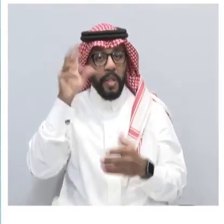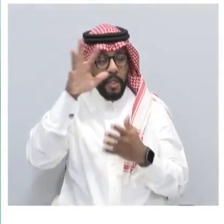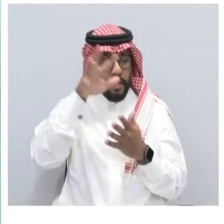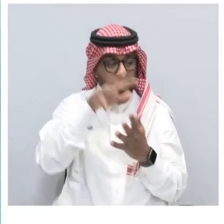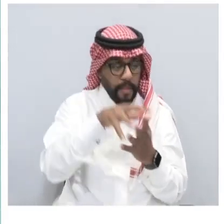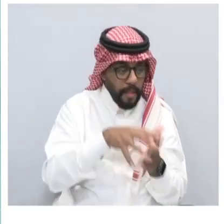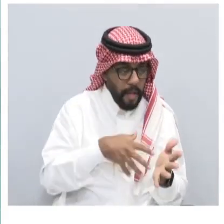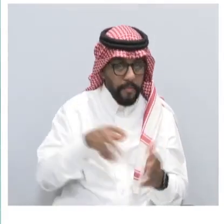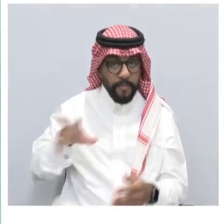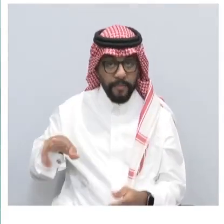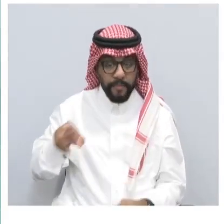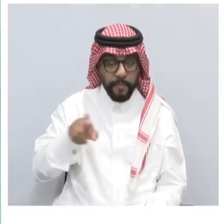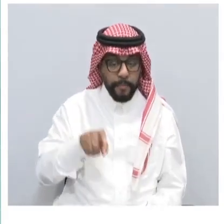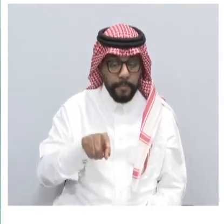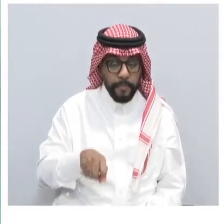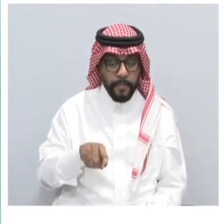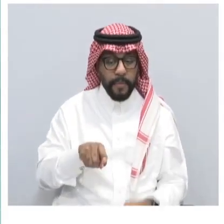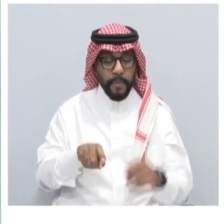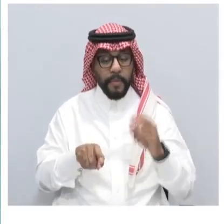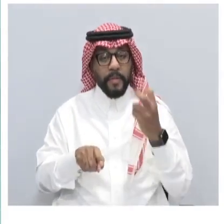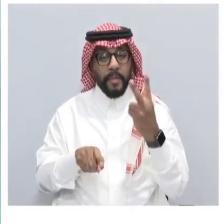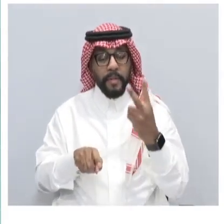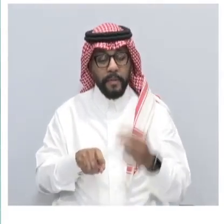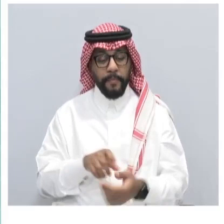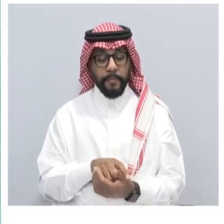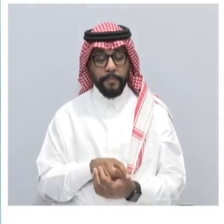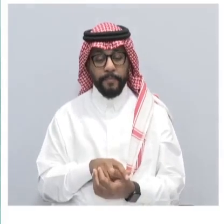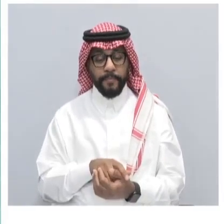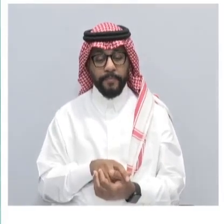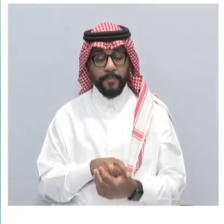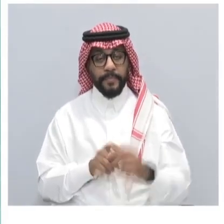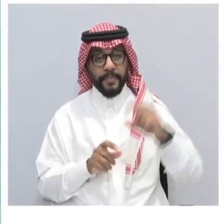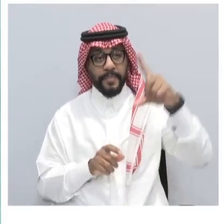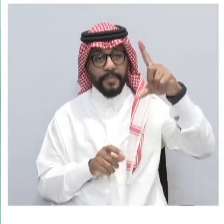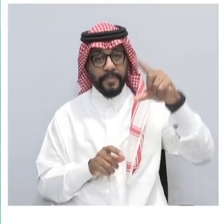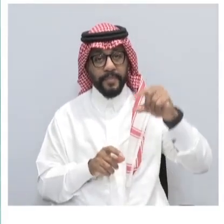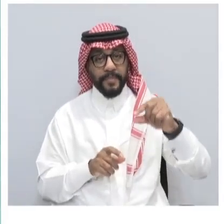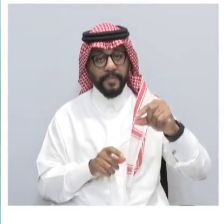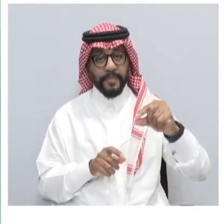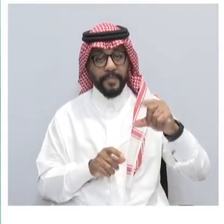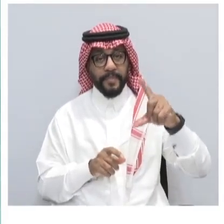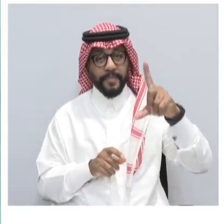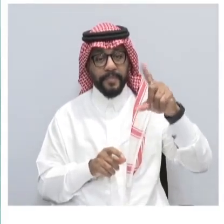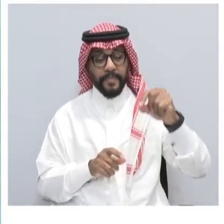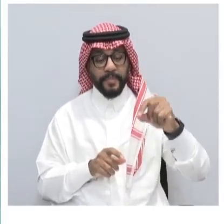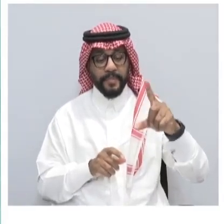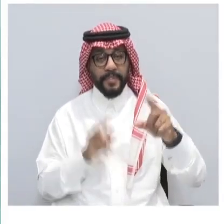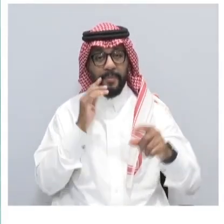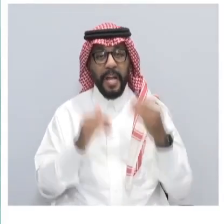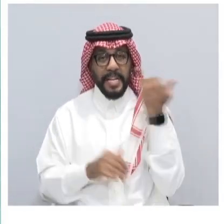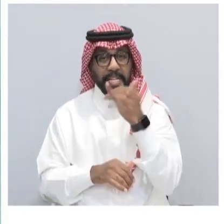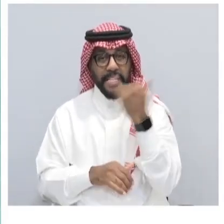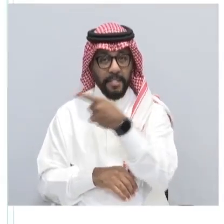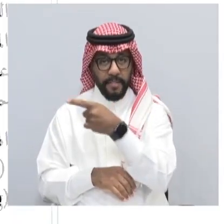بوضع المؤشر هنا على رقم 2 ونضغط على حدود وتظليل وستظهر نافذه بوردر اند